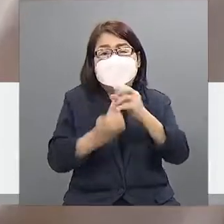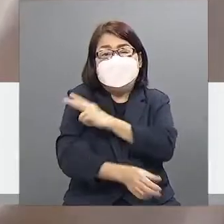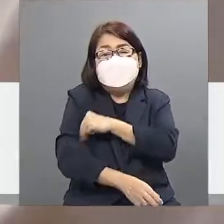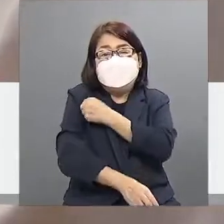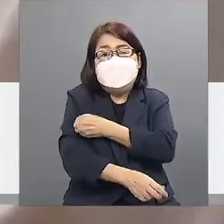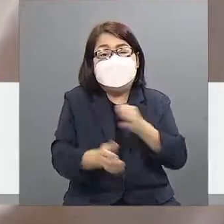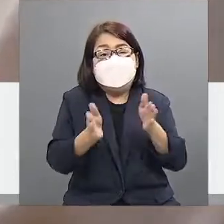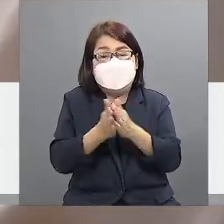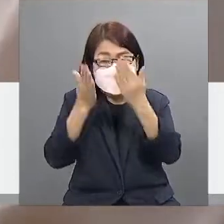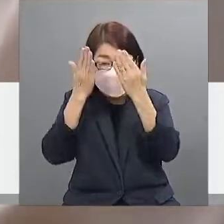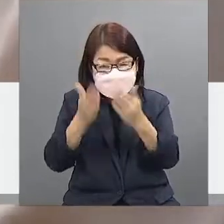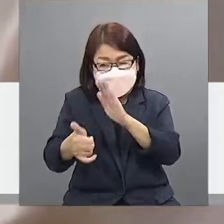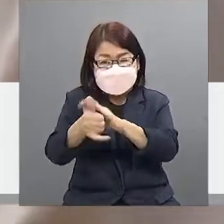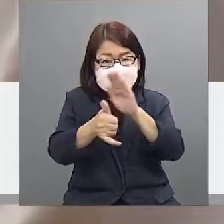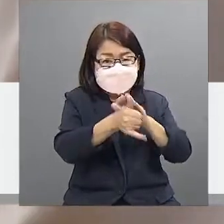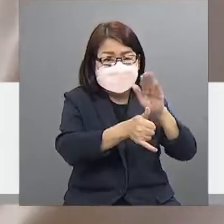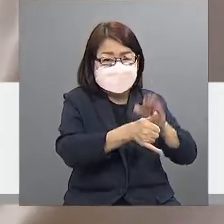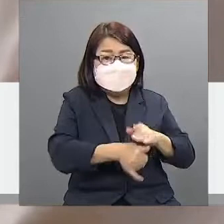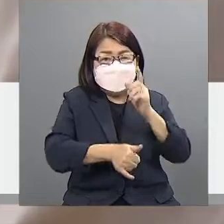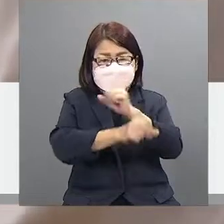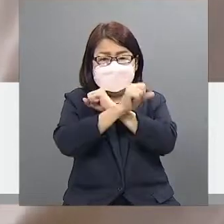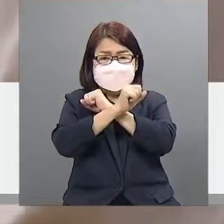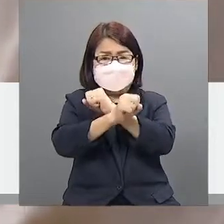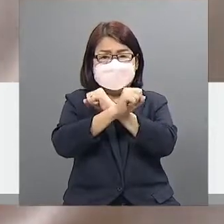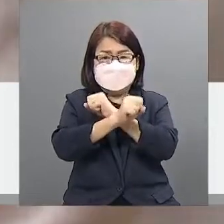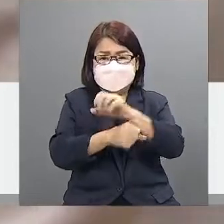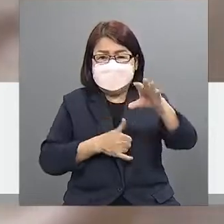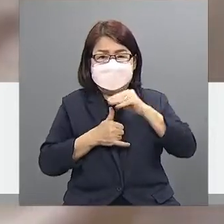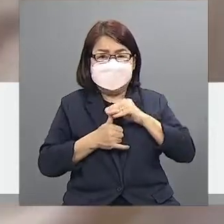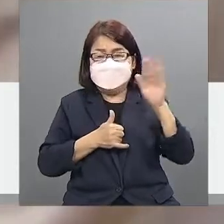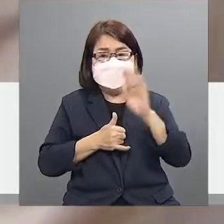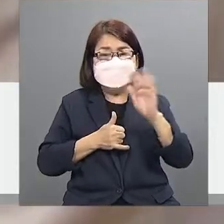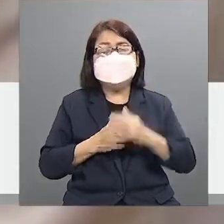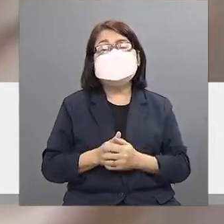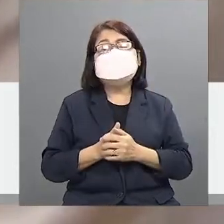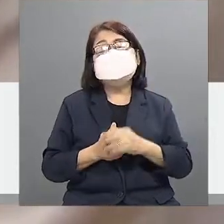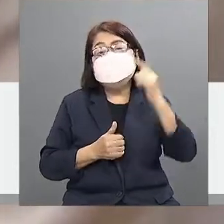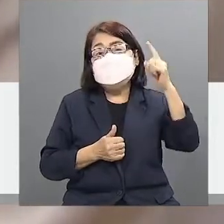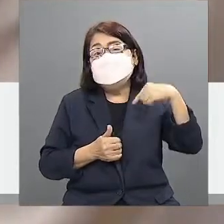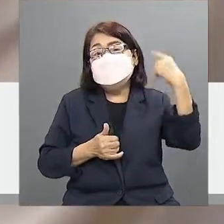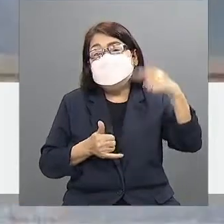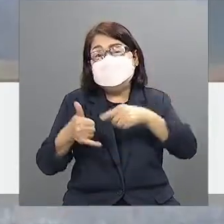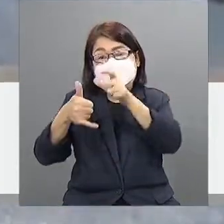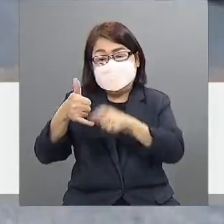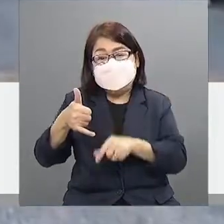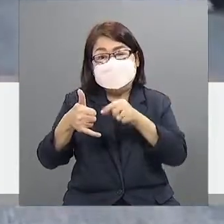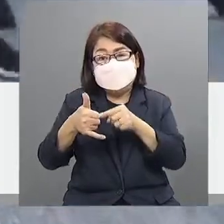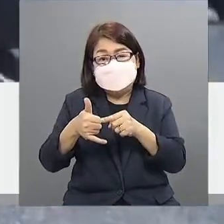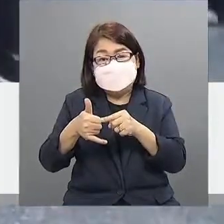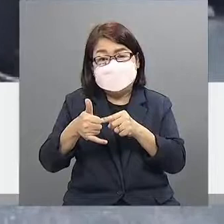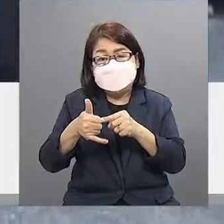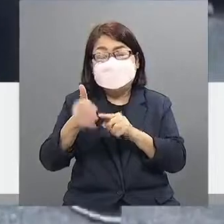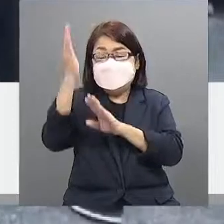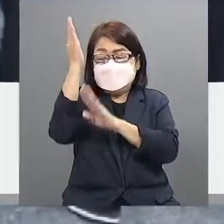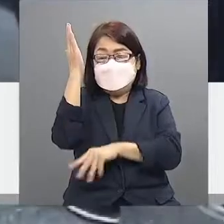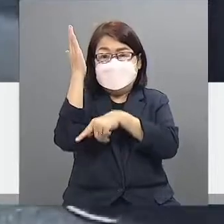ม่ให้กาดตกเพื่อป้องกันการติดเชื้อนางสาวรุษนานีเจ๊เลาะชาวจังหวัดปัตตานีที่เดินทาง